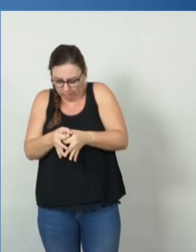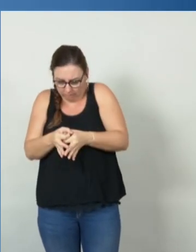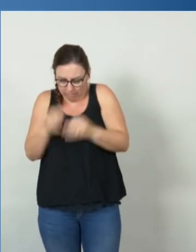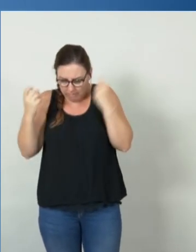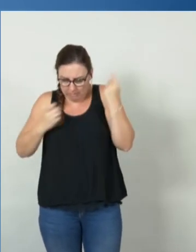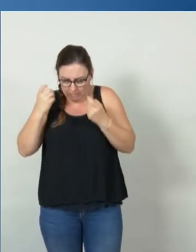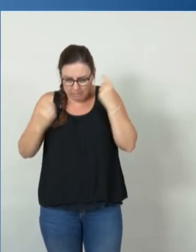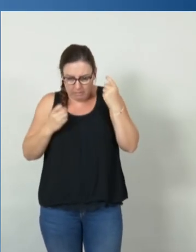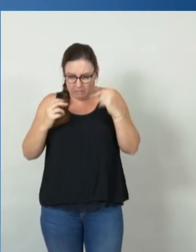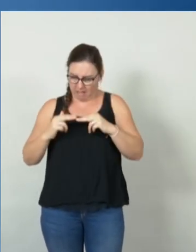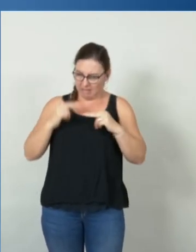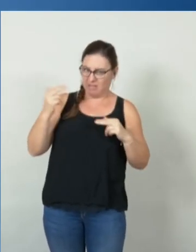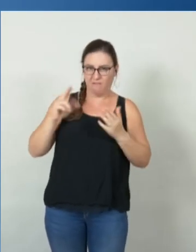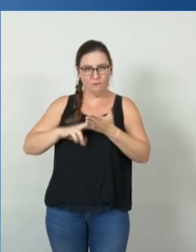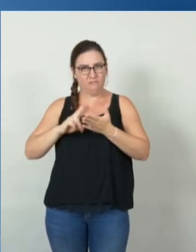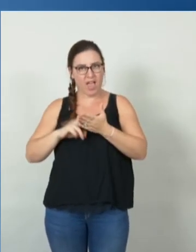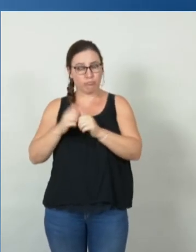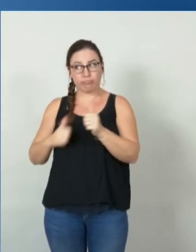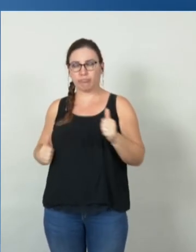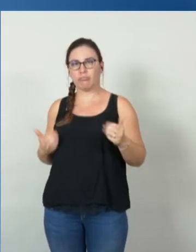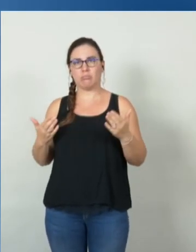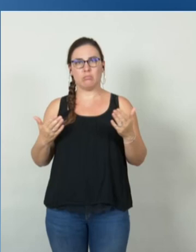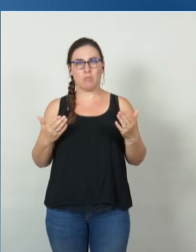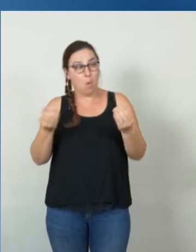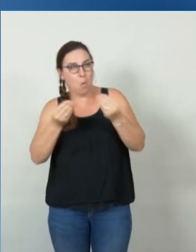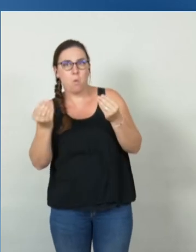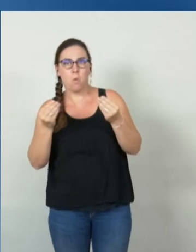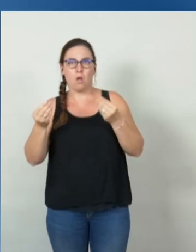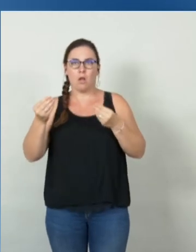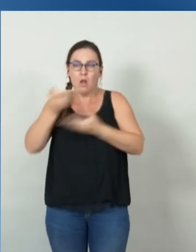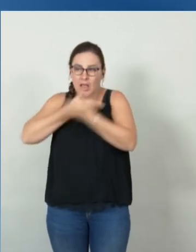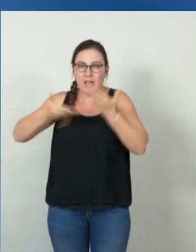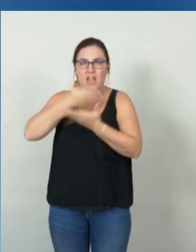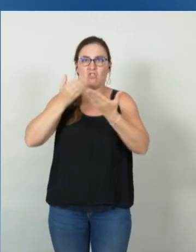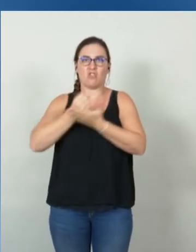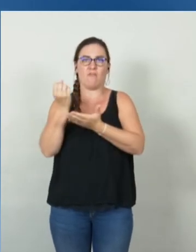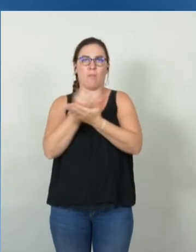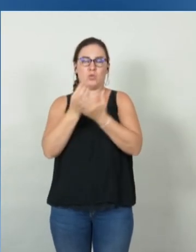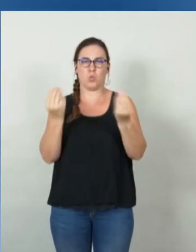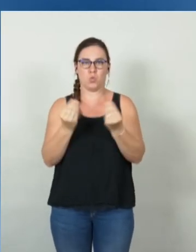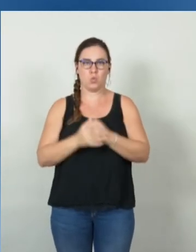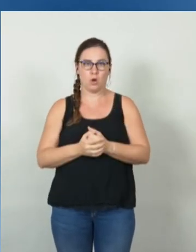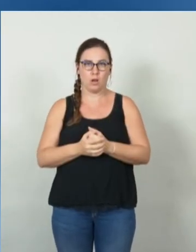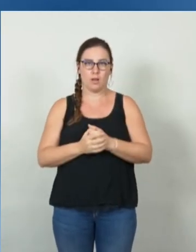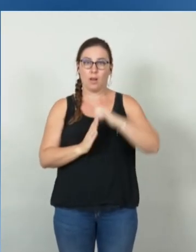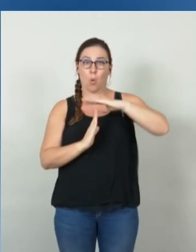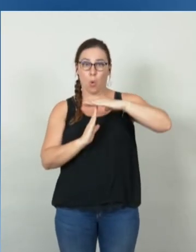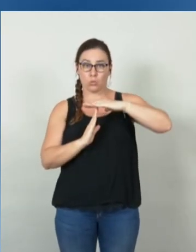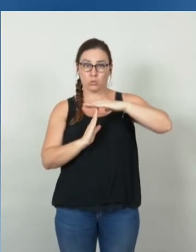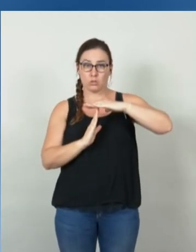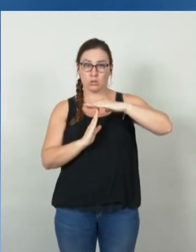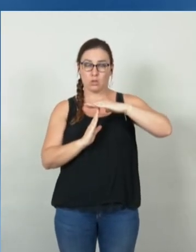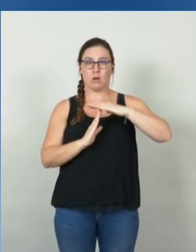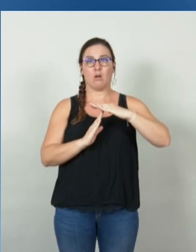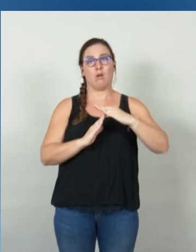de notre niveau de réalisme et dans notre niveau de communication de la formation ces comptes ils sont pas